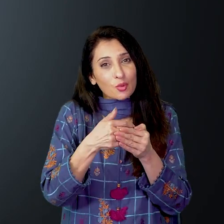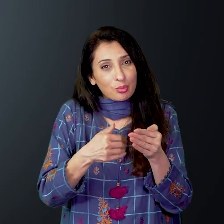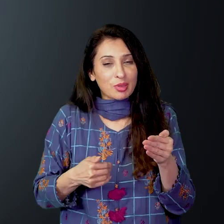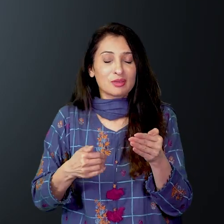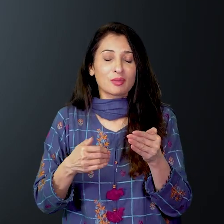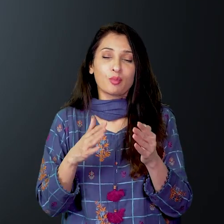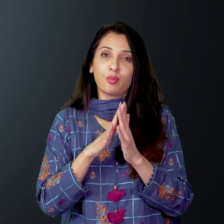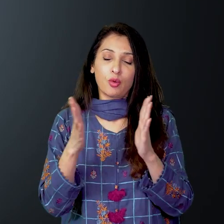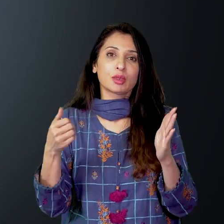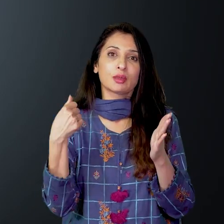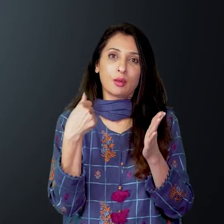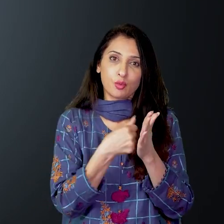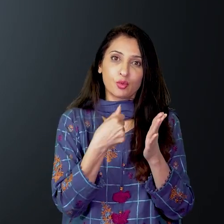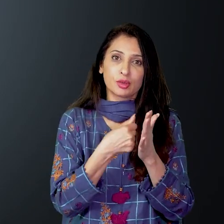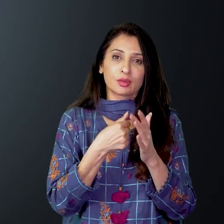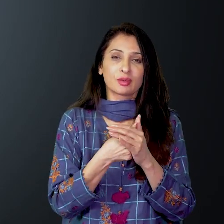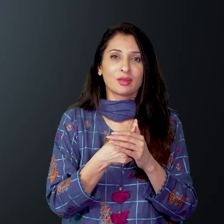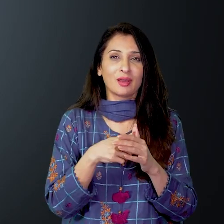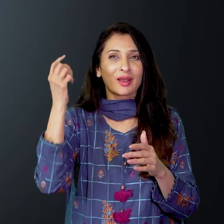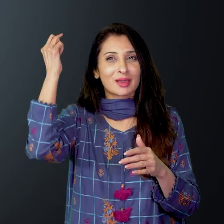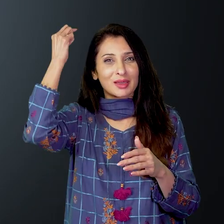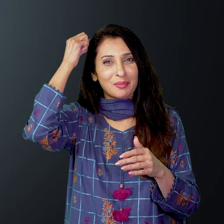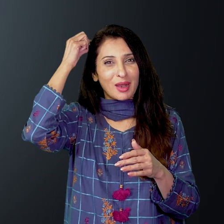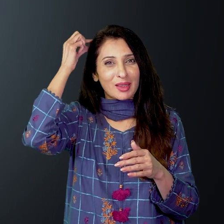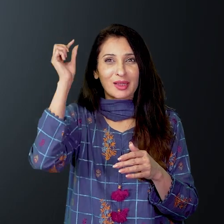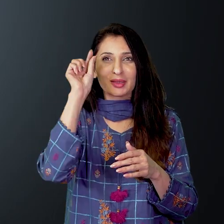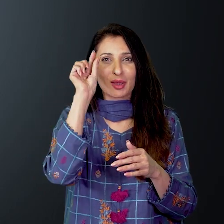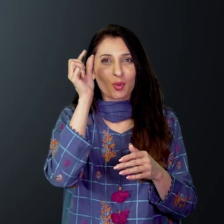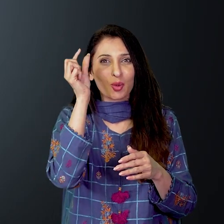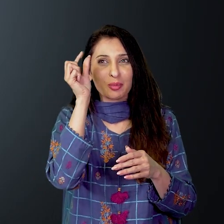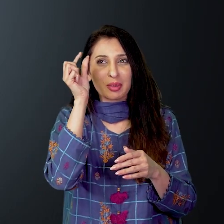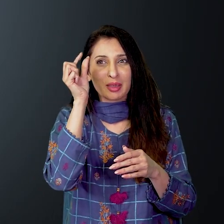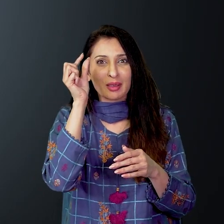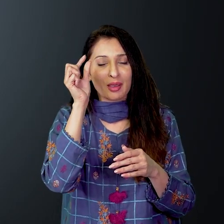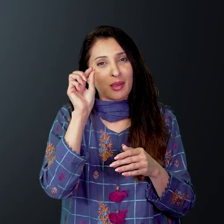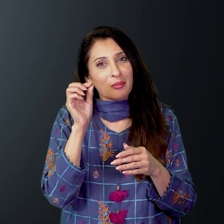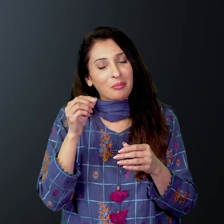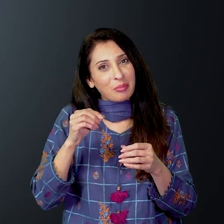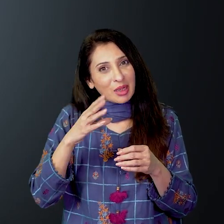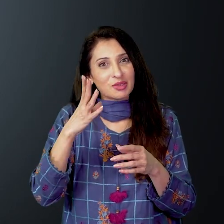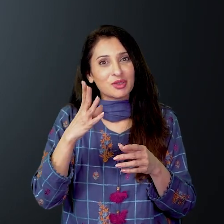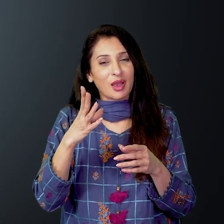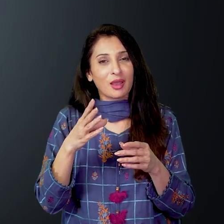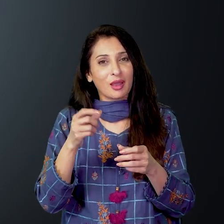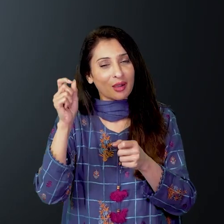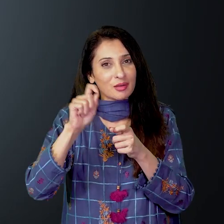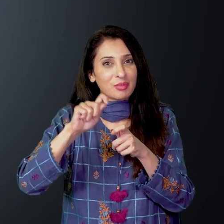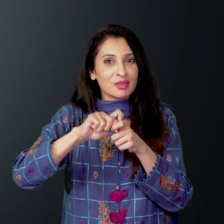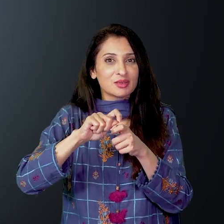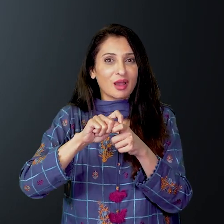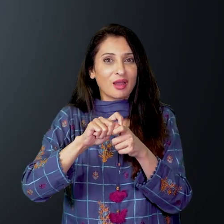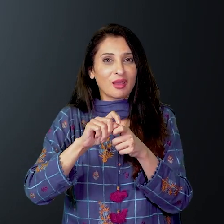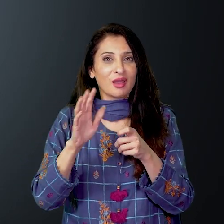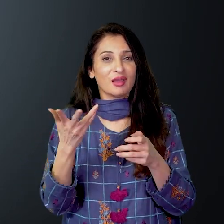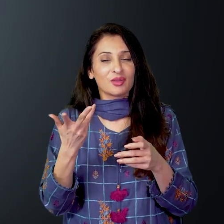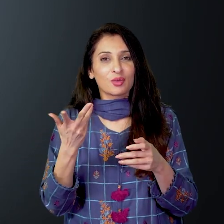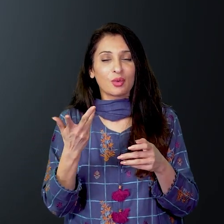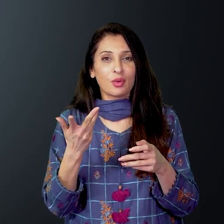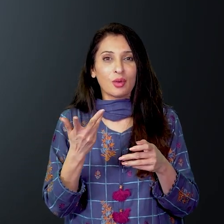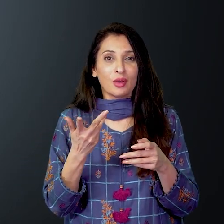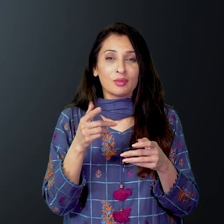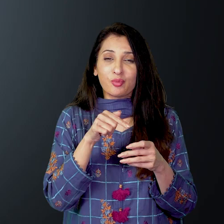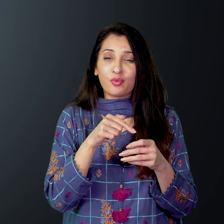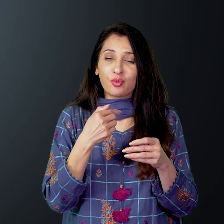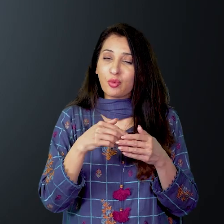से हम इस चीज़ को बचा सकें। क्योंकि देखें ना, ट्यूमर हो गया, कोई किसी किस्म की और दूसरी बीमारी हो गई जैसे स्ट्रोक, जैसे